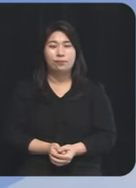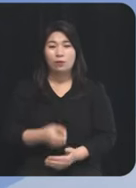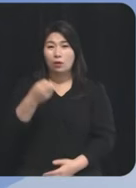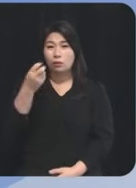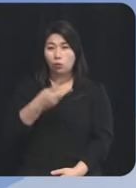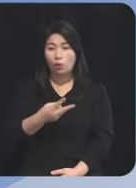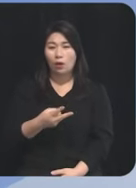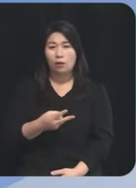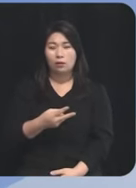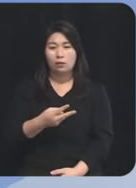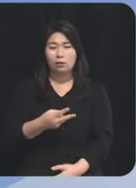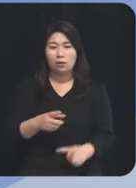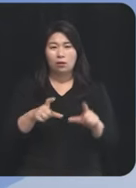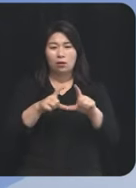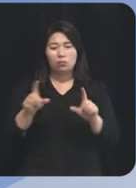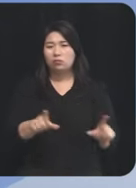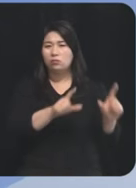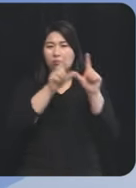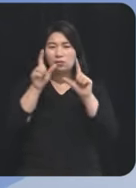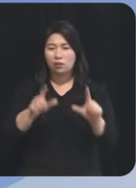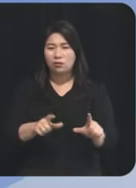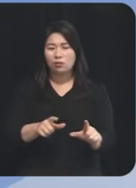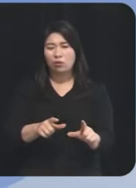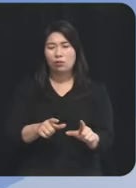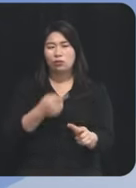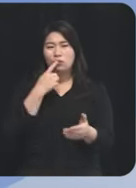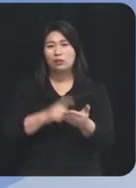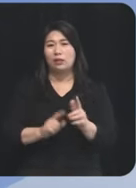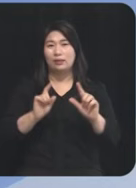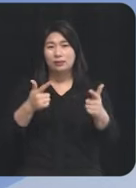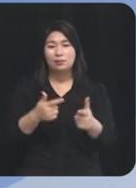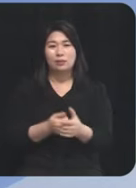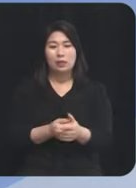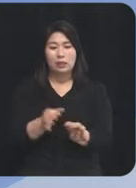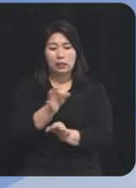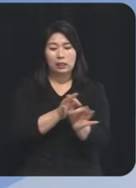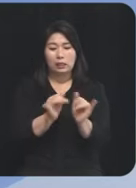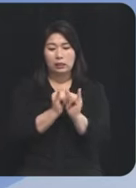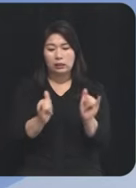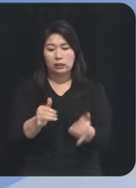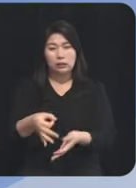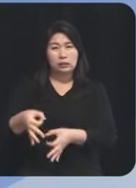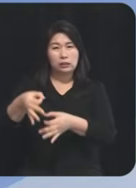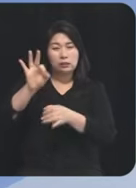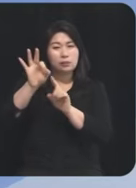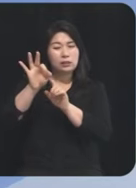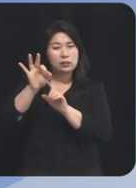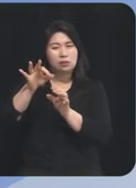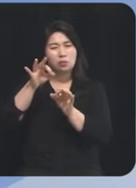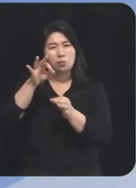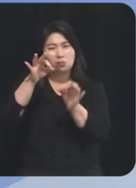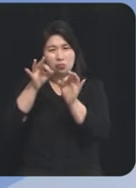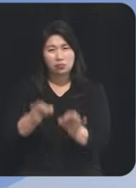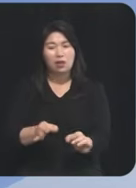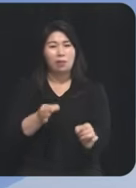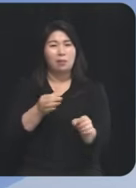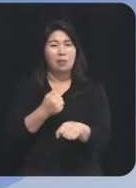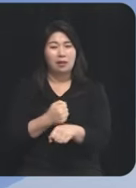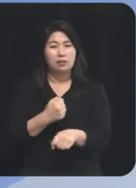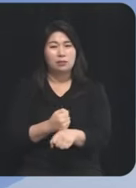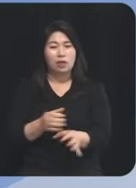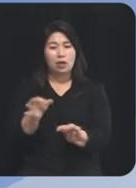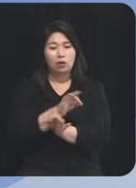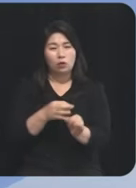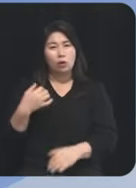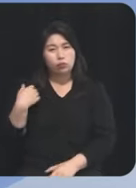또한 민생위기 만만치가 않습니다. 소상공인 자영업자들의 고금리 부담을 완화시키도록 하겠습니다. 경영